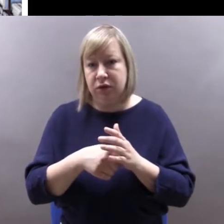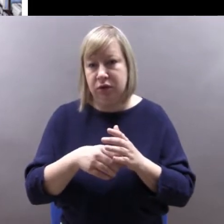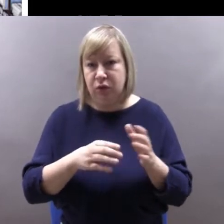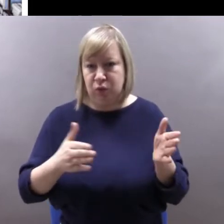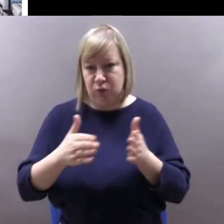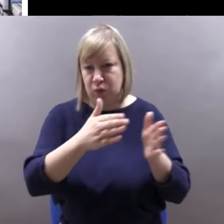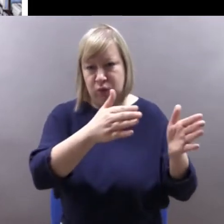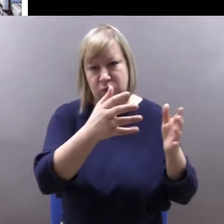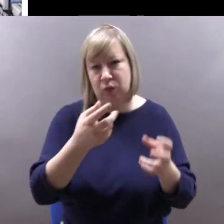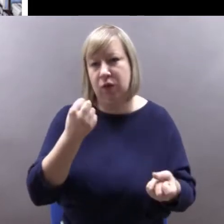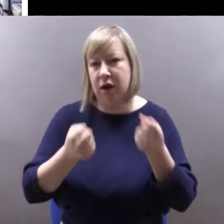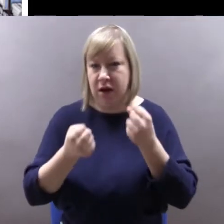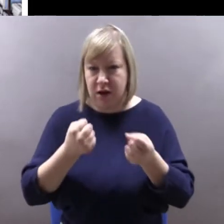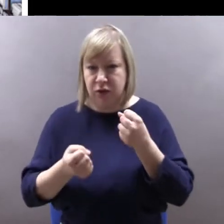mną